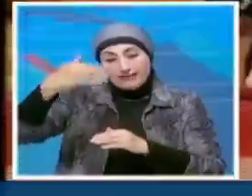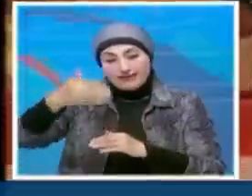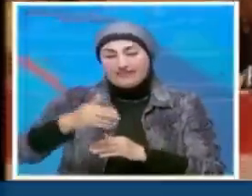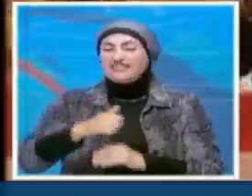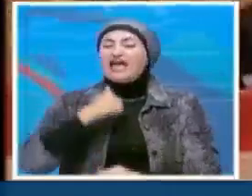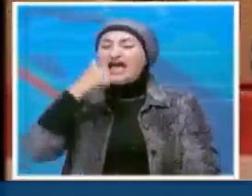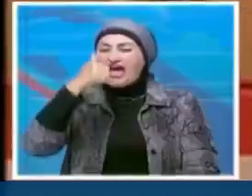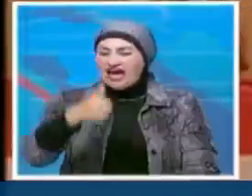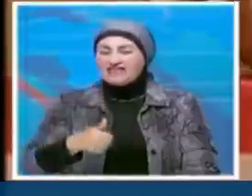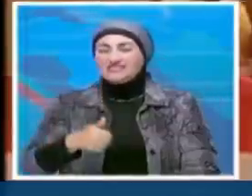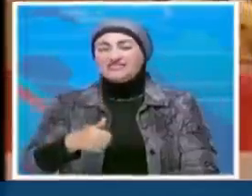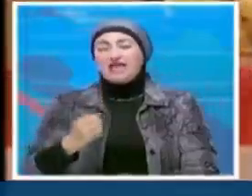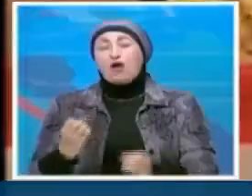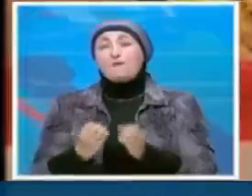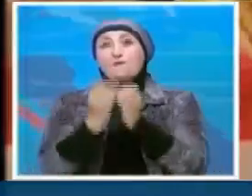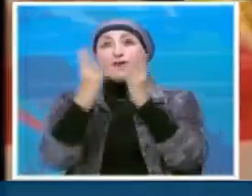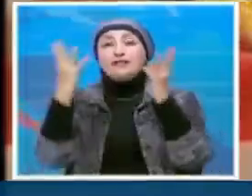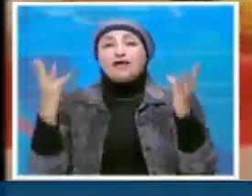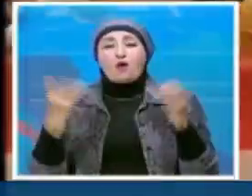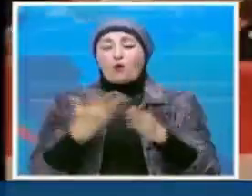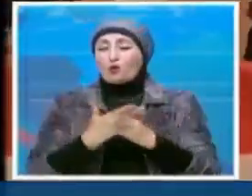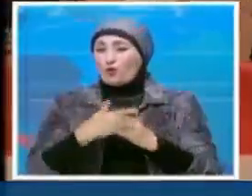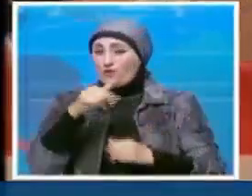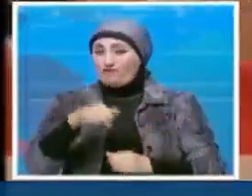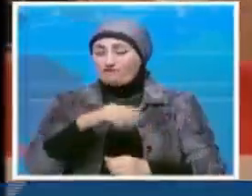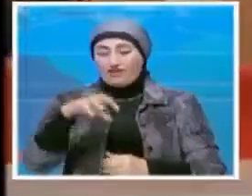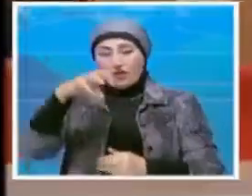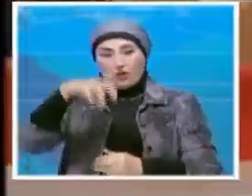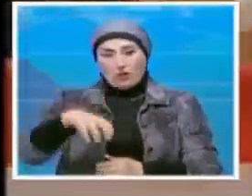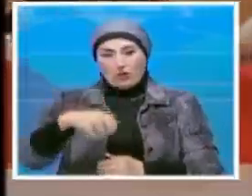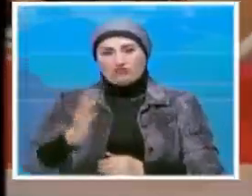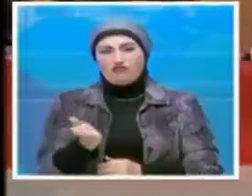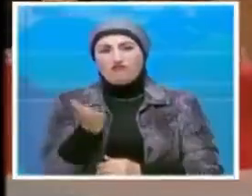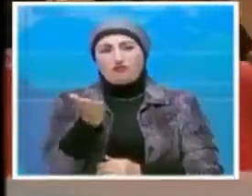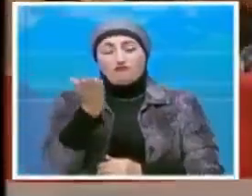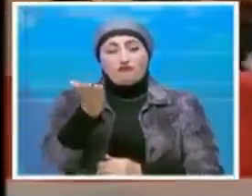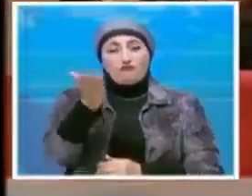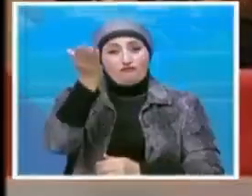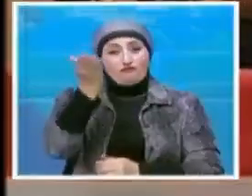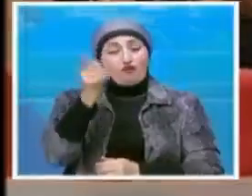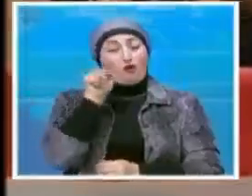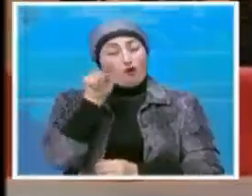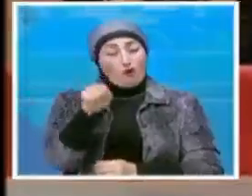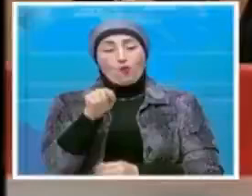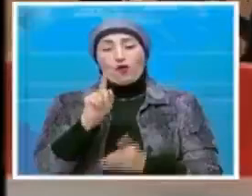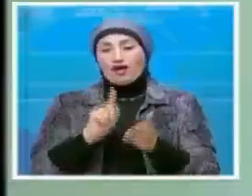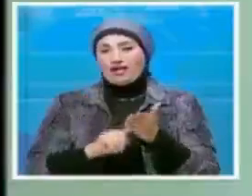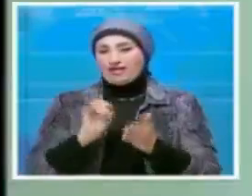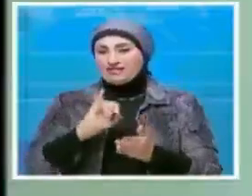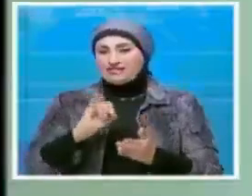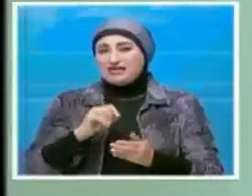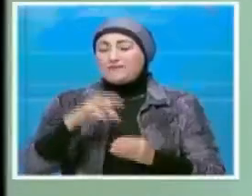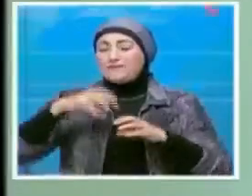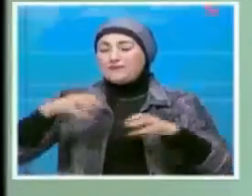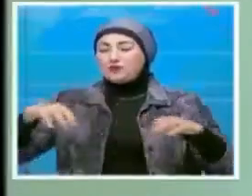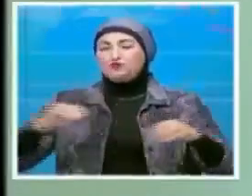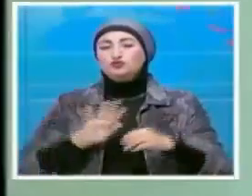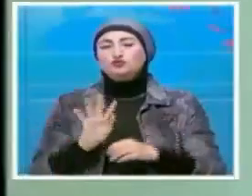المستقبل أكثر إشراقا، يحتل فيه الوطن مكانة متقدمة يستحقها بين